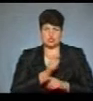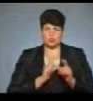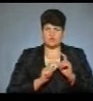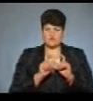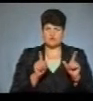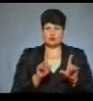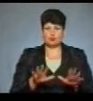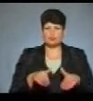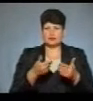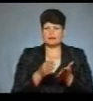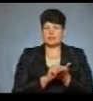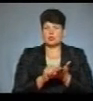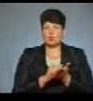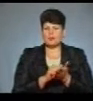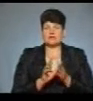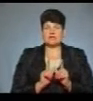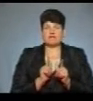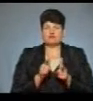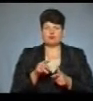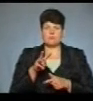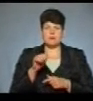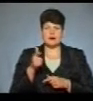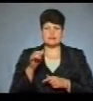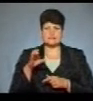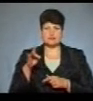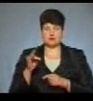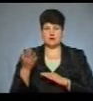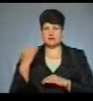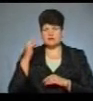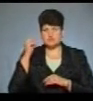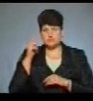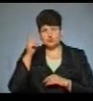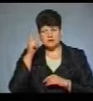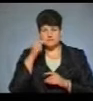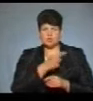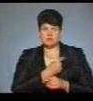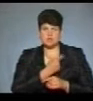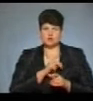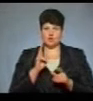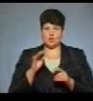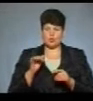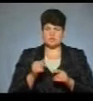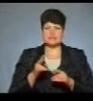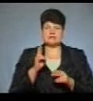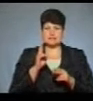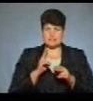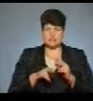університету, щоб подати документи на вступ до магістратури. До цього я навчався в Чорківському медичному коледжі, закінчив його благополучно